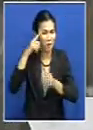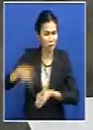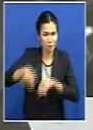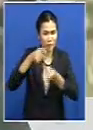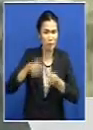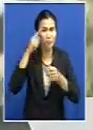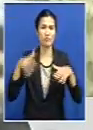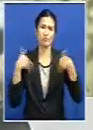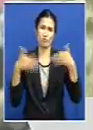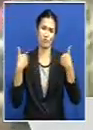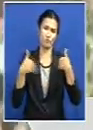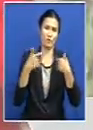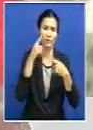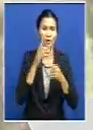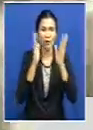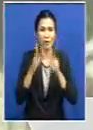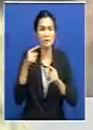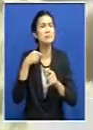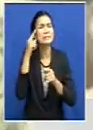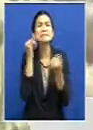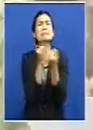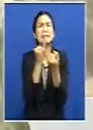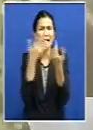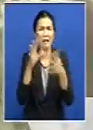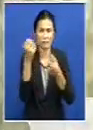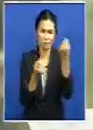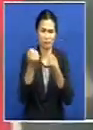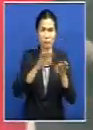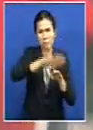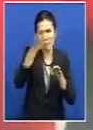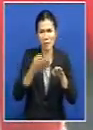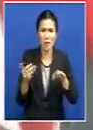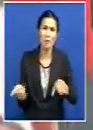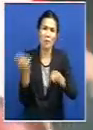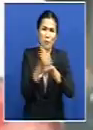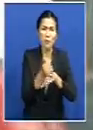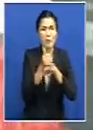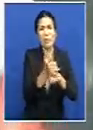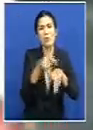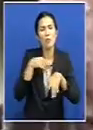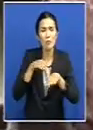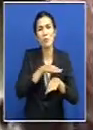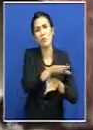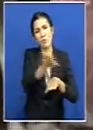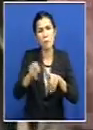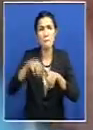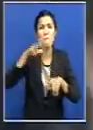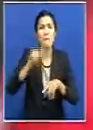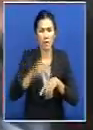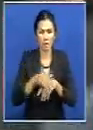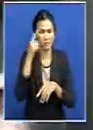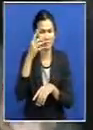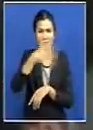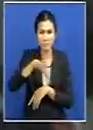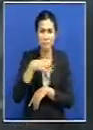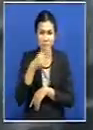สนุกสนานค่ะชาวบ้านยังคงนิยมนำรถกระบะเปิดท้ายให้วัยรุ่นได้เล่นน้ำสงกรานต์การรอบตัวเมืองพิมายนะคะบรรยากาศโดย